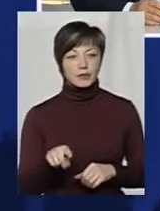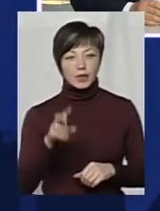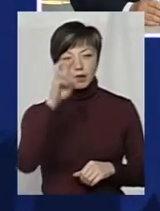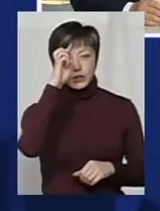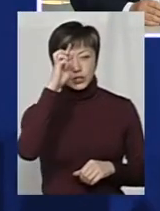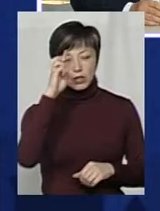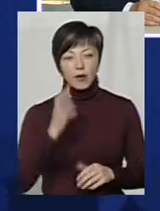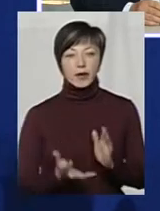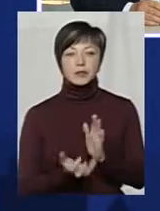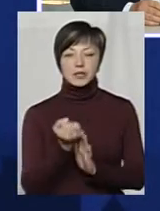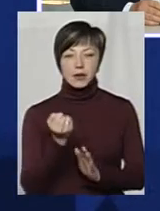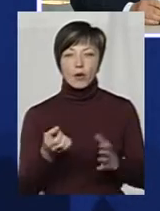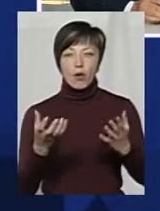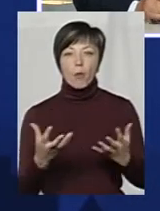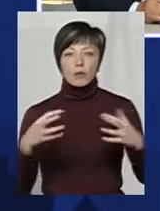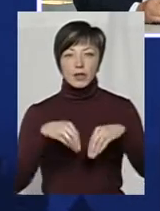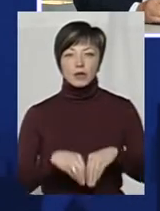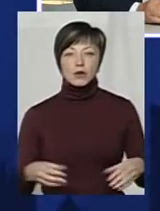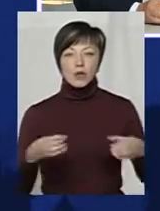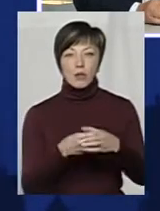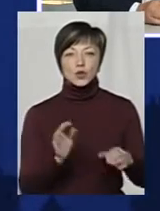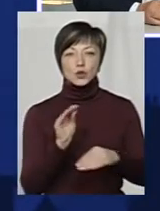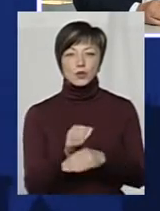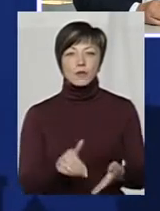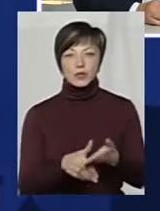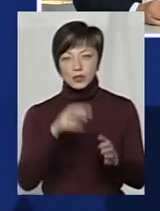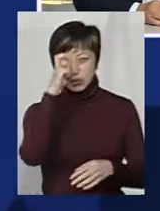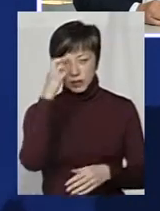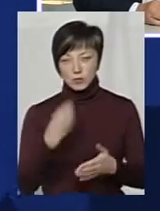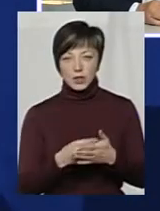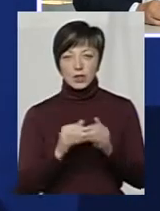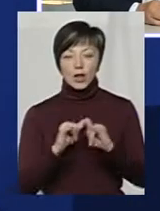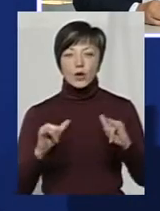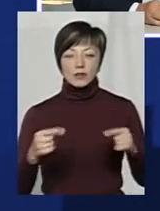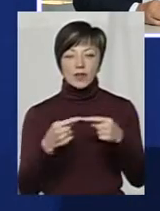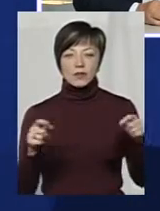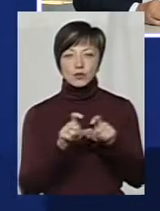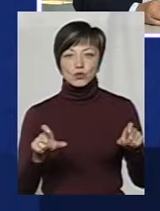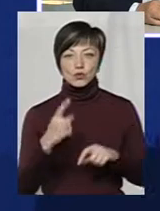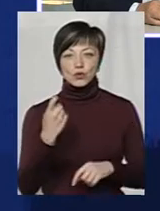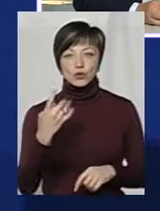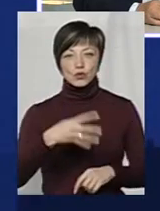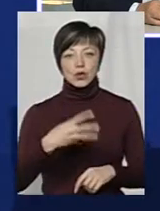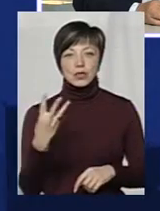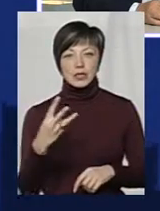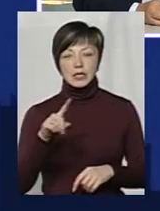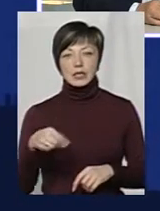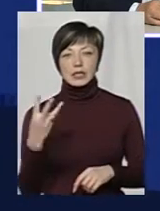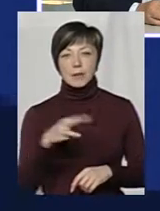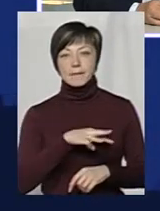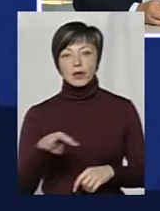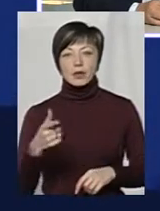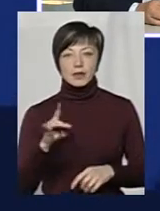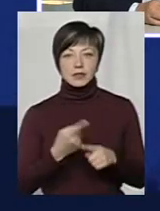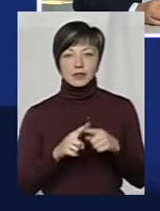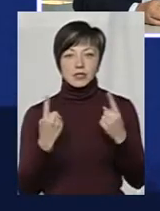держава підтримує об'єднані громади субвенцію з державного бюджету на розвиток інфраструктури. 143,3 мільйона гривень –